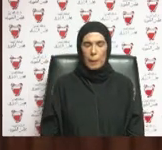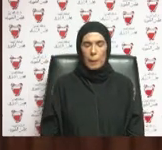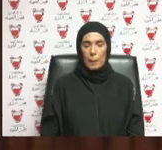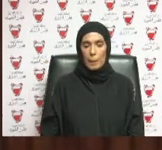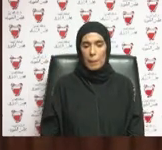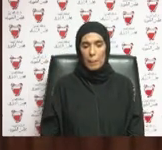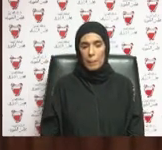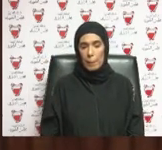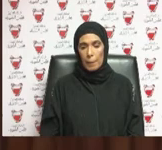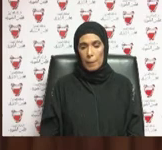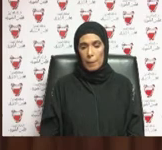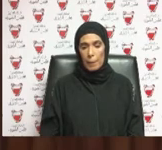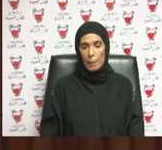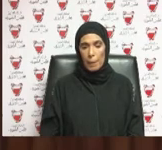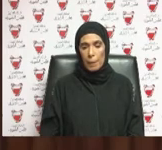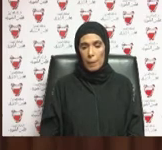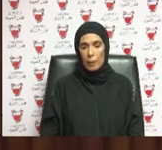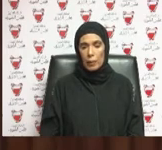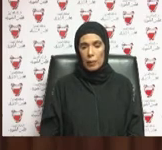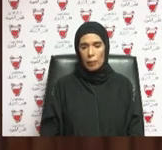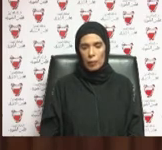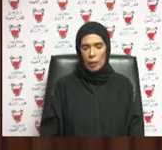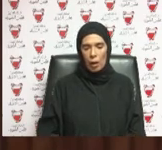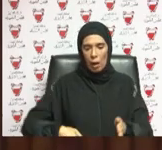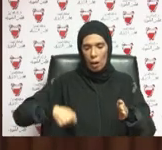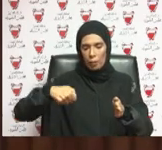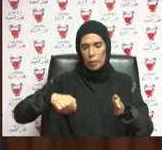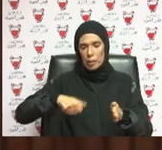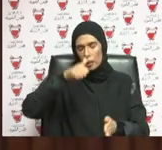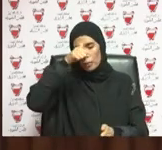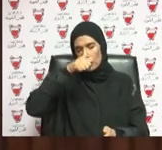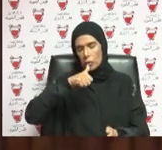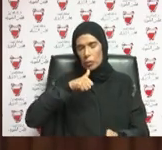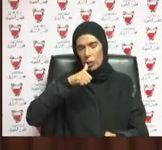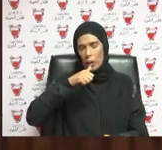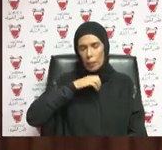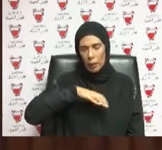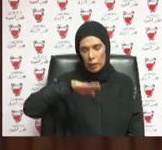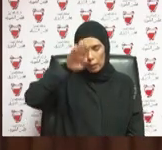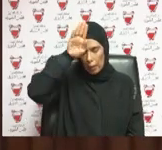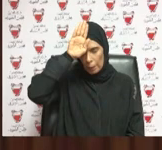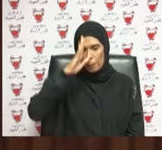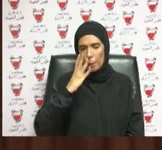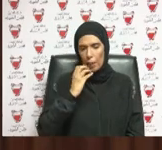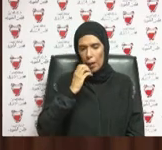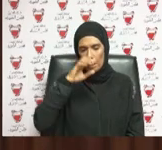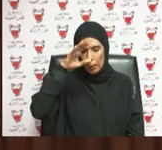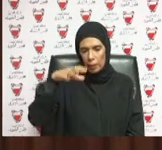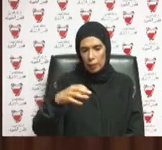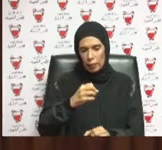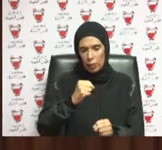وفي هذا المصاب الجلل نرفع تعازينا القلبية الخالصة إلى صاحب الجلالة الملك حمد بن عيسى آل